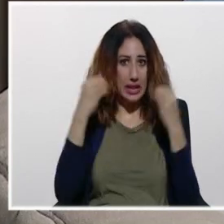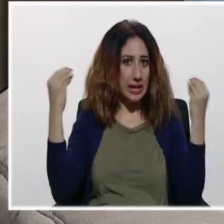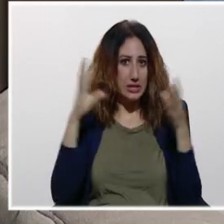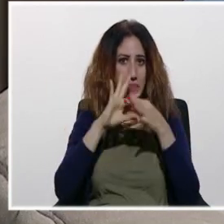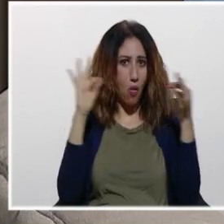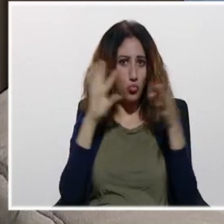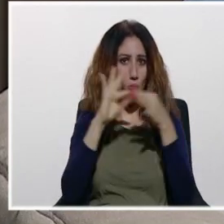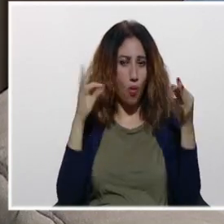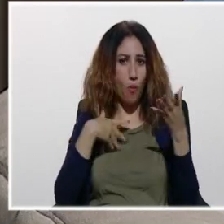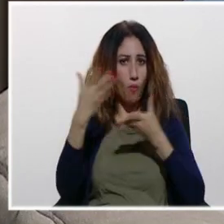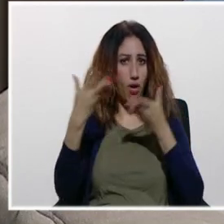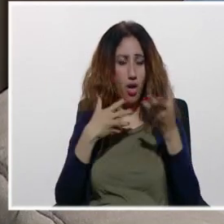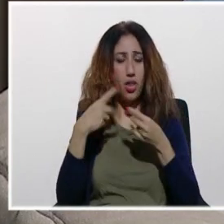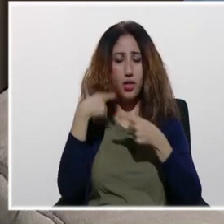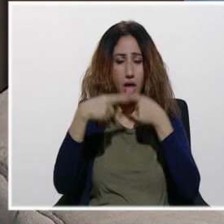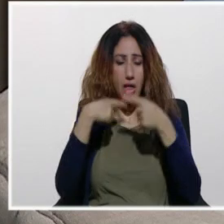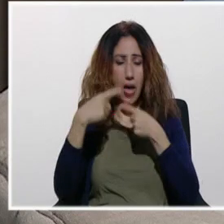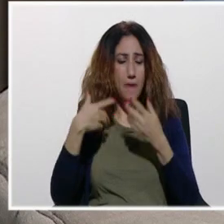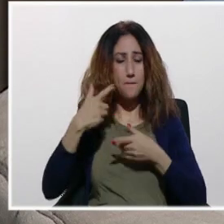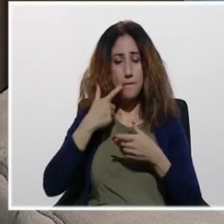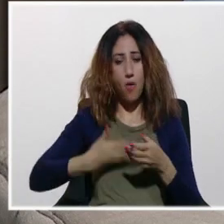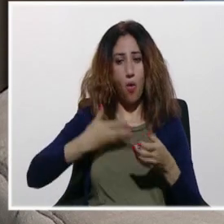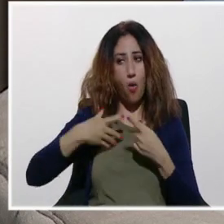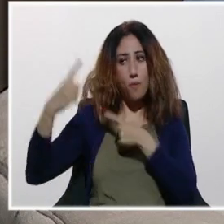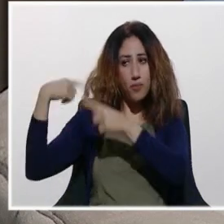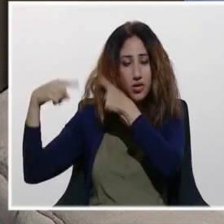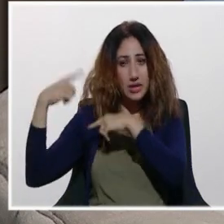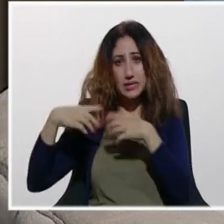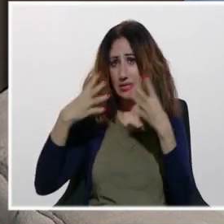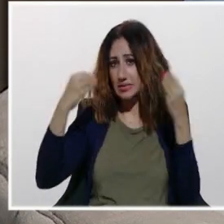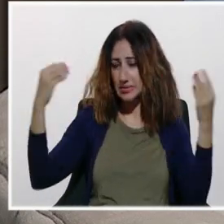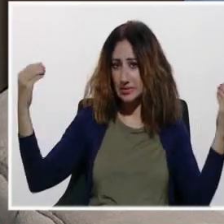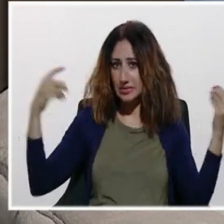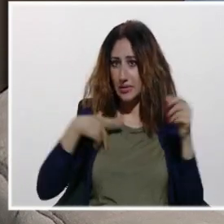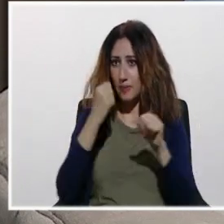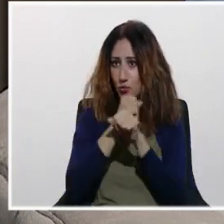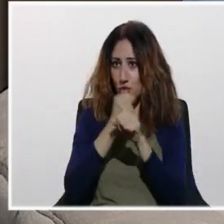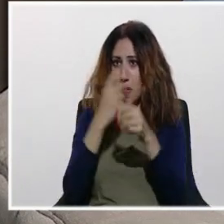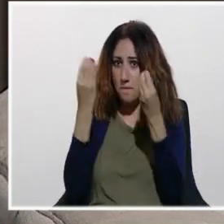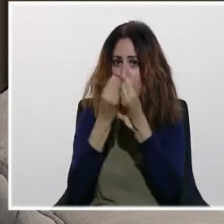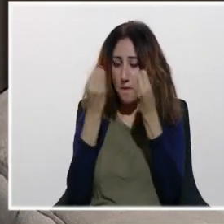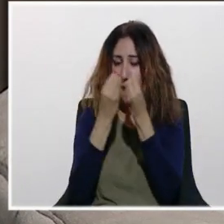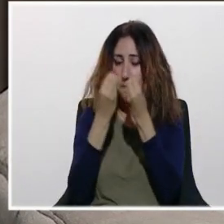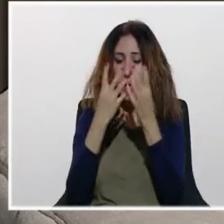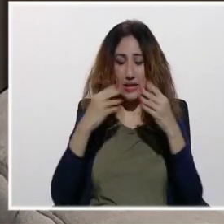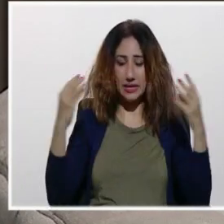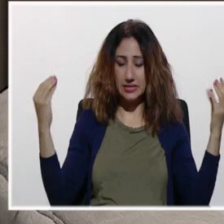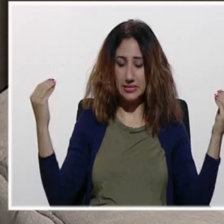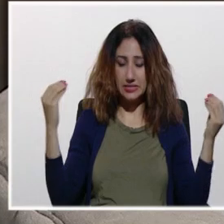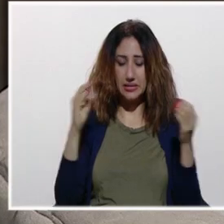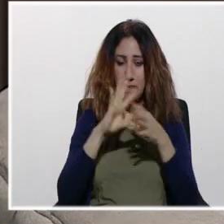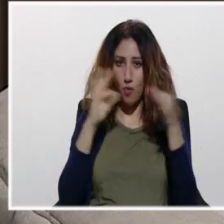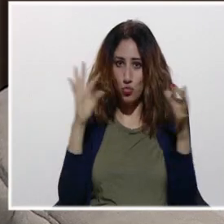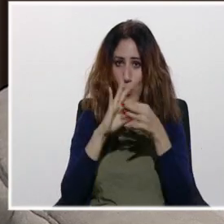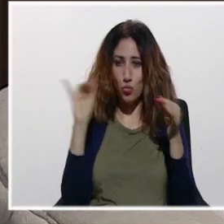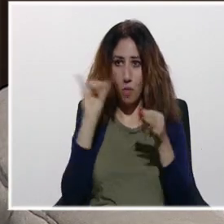جدا، وبقالنا عمر كبير جدا مع بعض من ساعة ما اشتغلنا واحنا مع بعض وفي